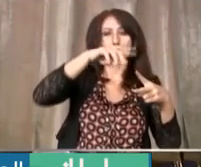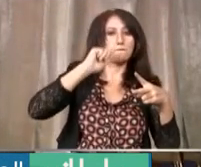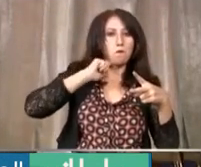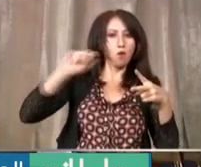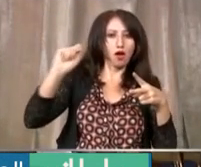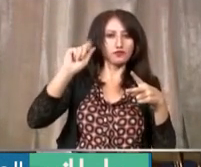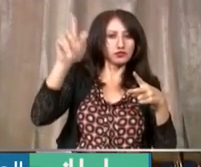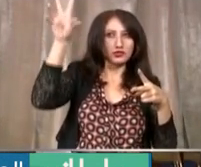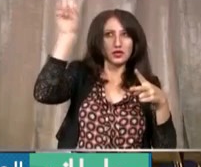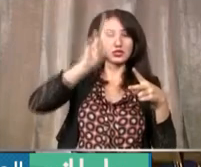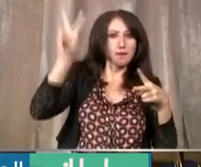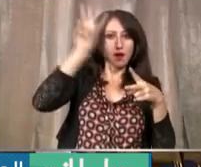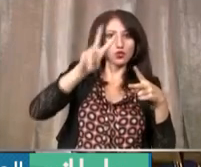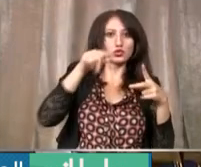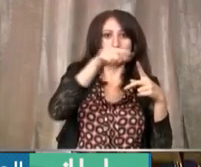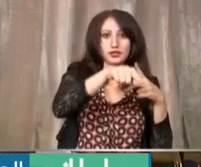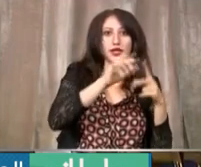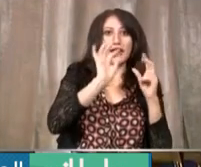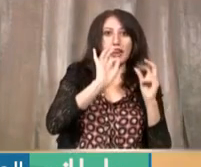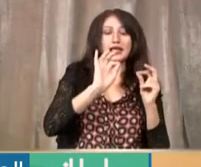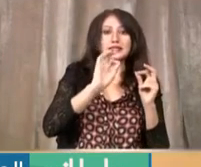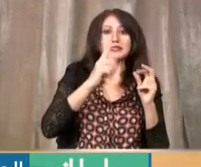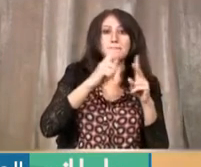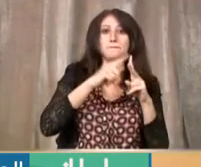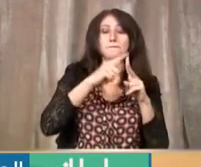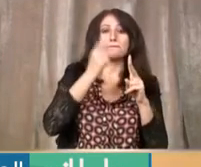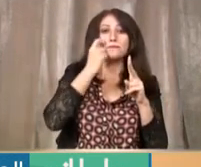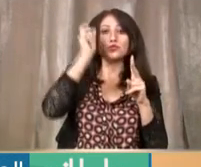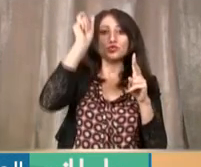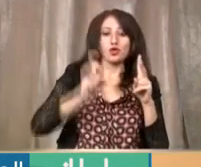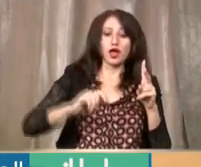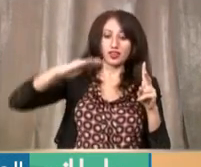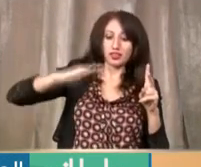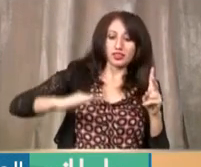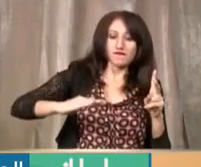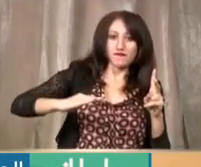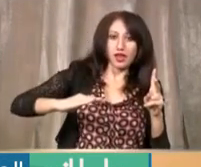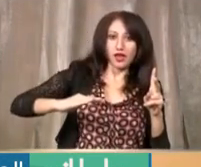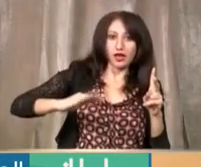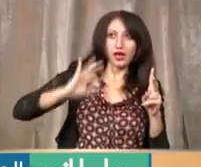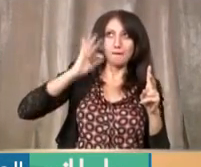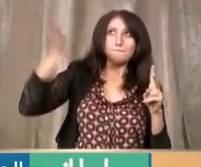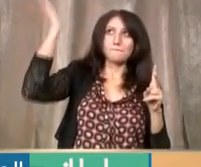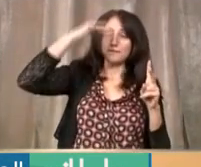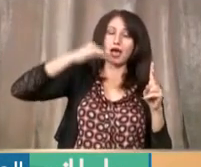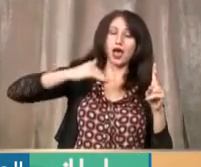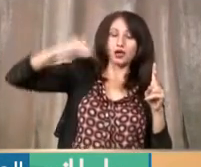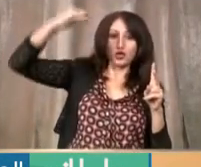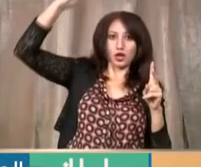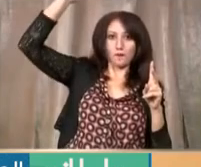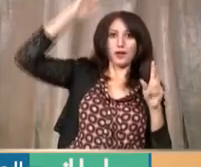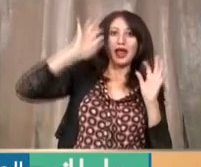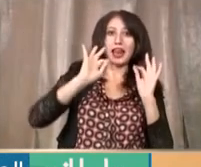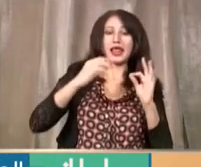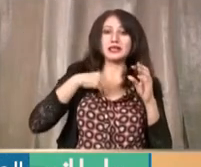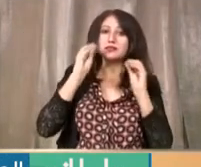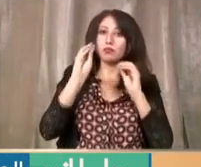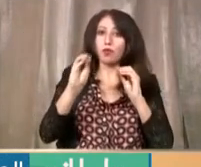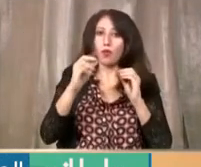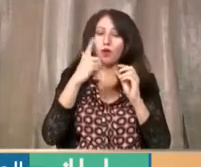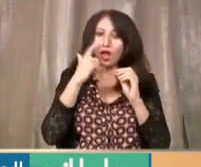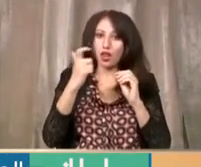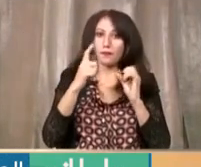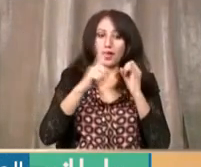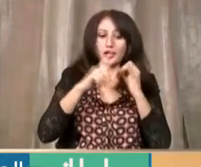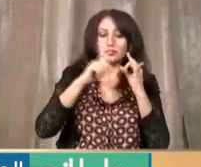والمستهدف مش المواطن البالغ انا مستهدف الطفل اللي هيكبر هو ده دوري ان انا اوعيه